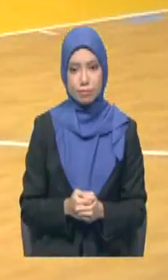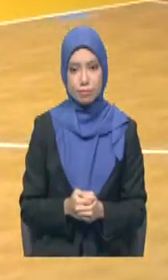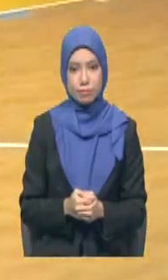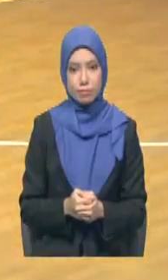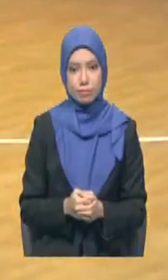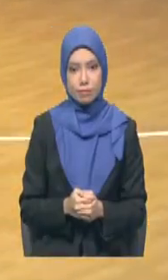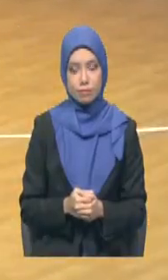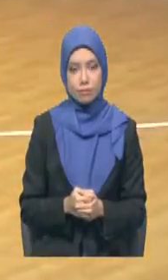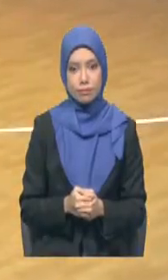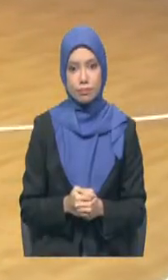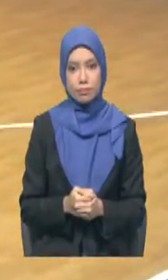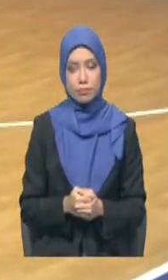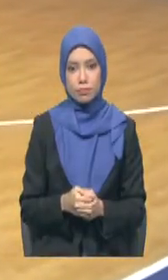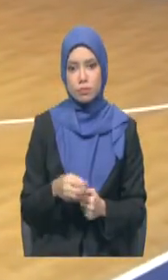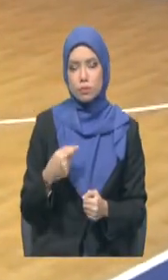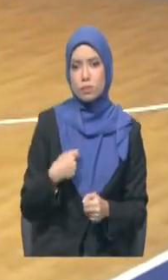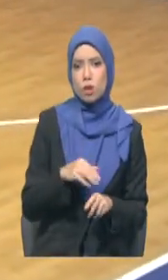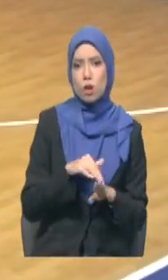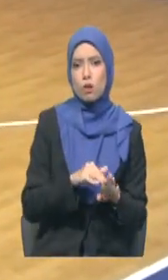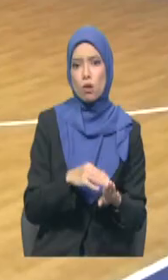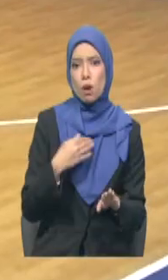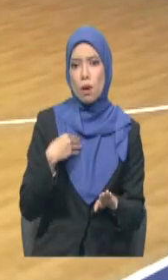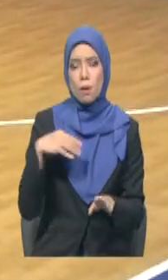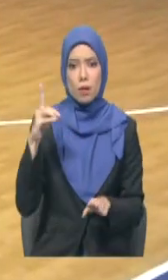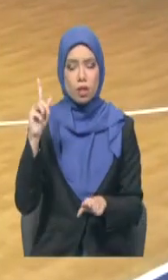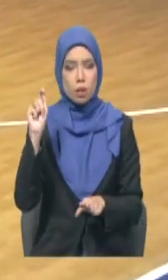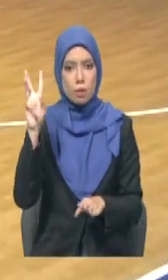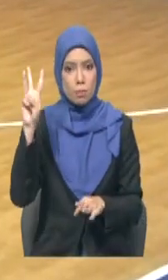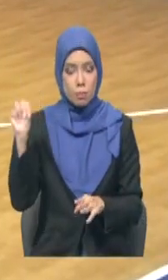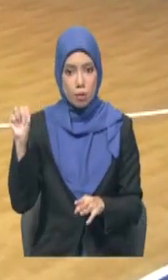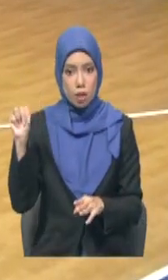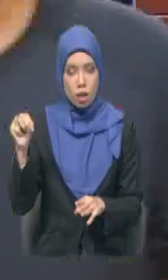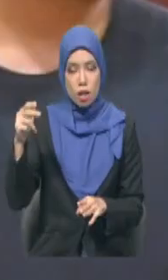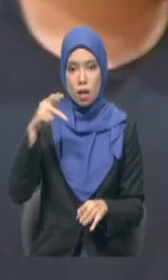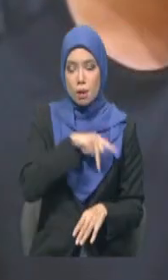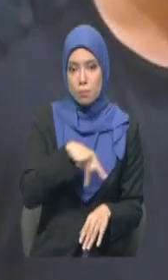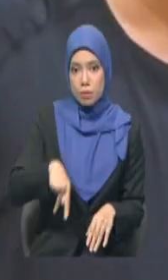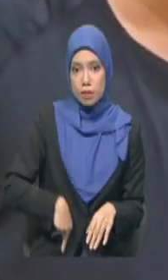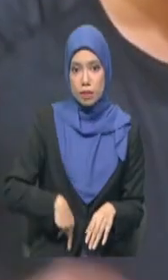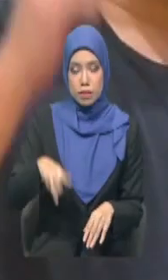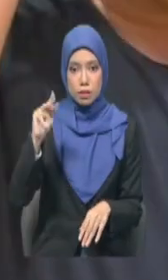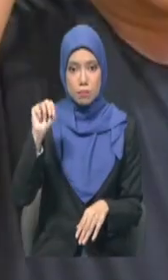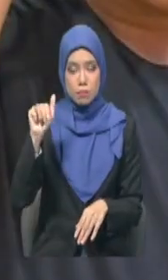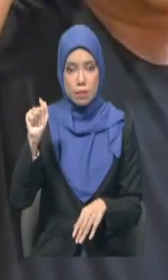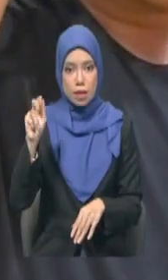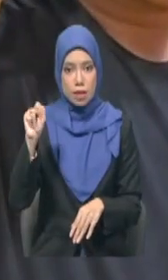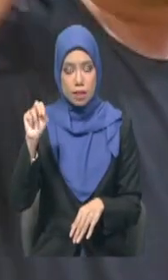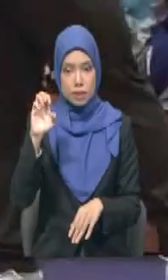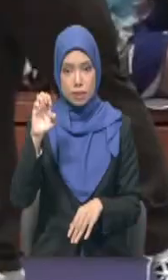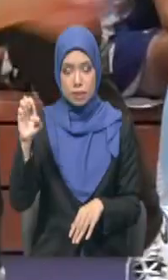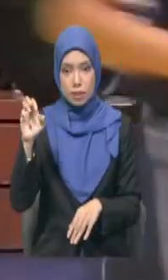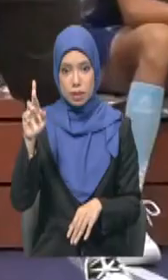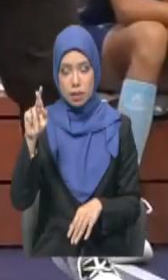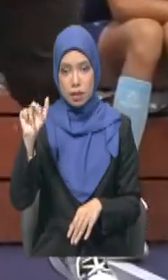Gadong Paduka anak dulian teramat Mulia Paduka seri pengiran muda mahkota pengiran muda Haji al-muhtadi Pah yang